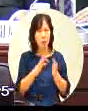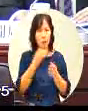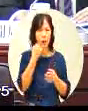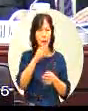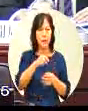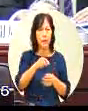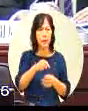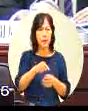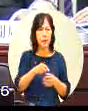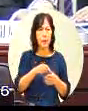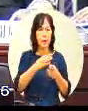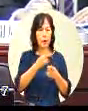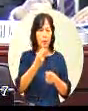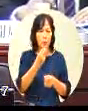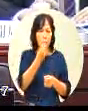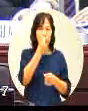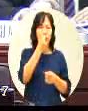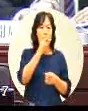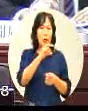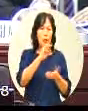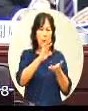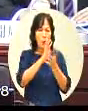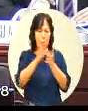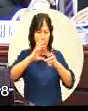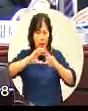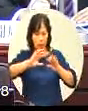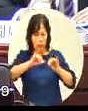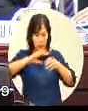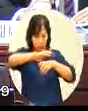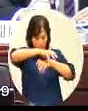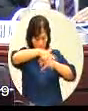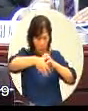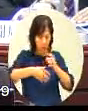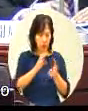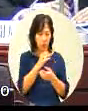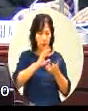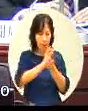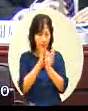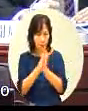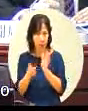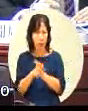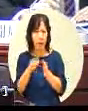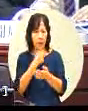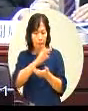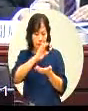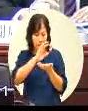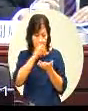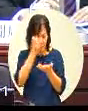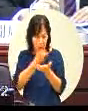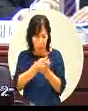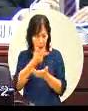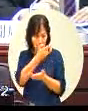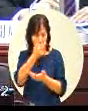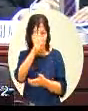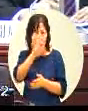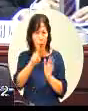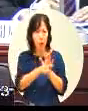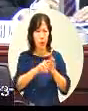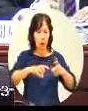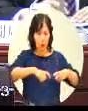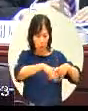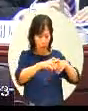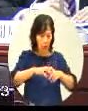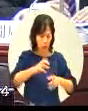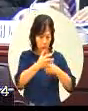个气体、气温、地球的变化，登革热越来越严重。我手边有国际卫生